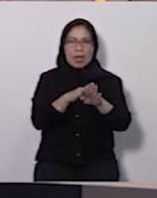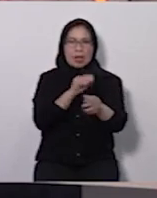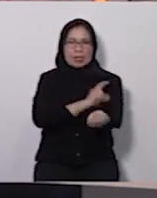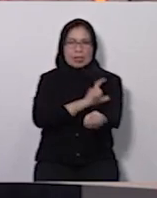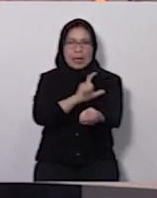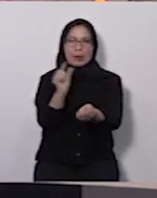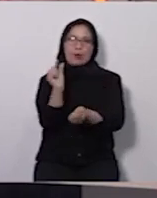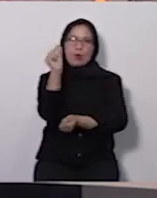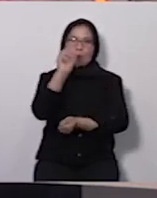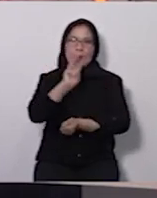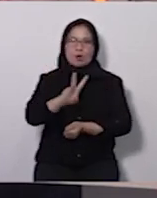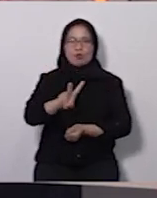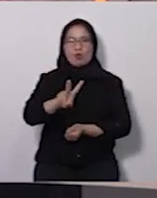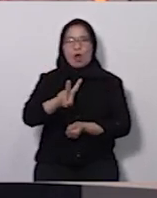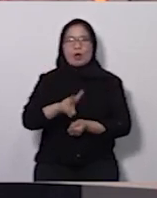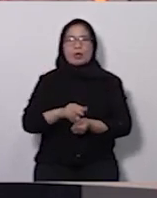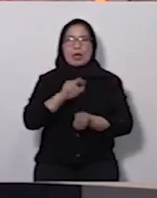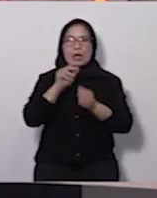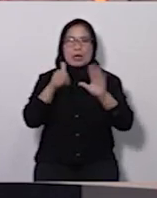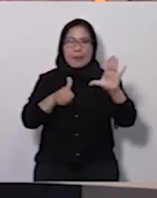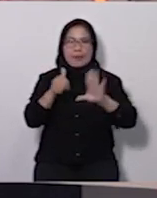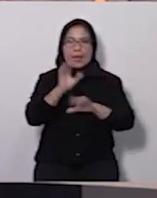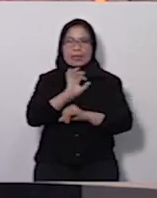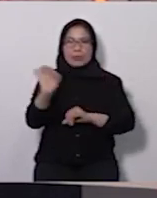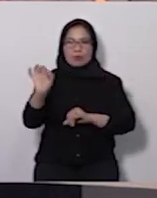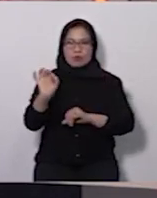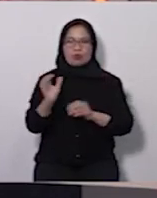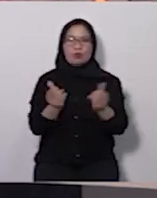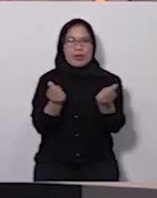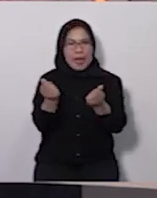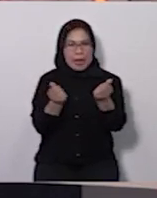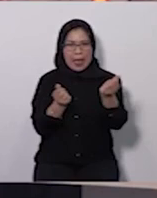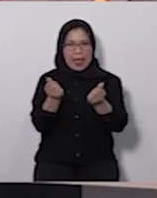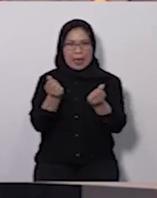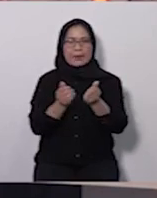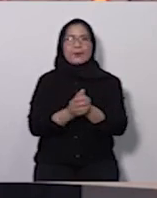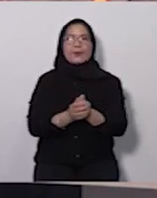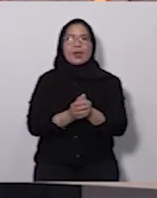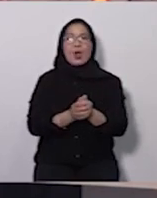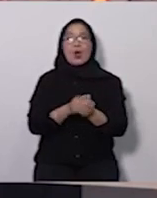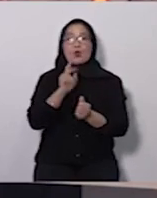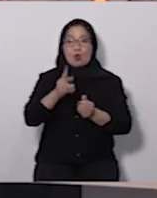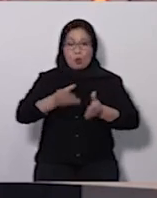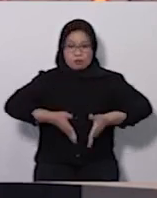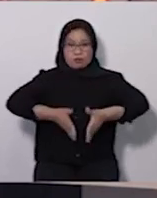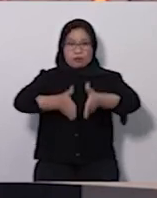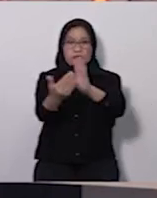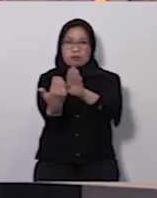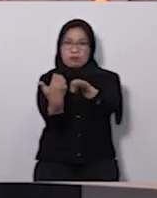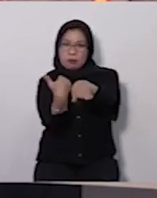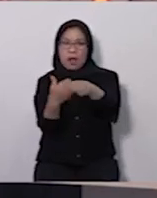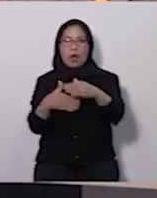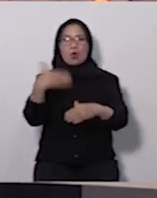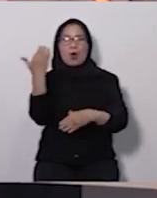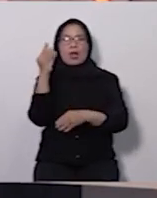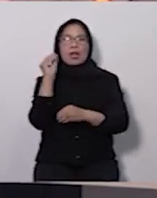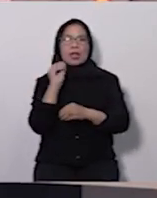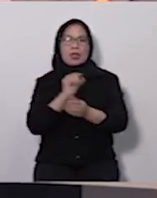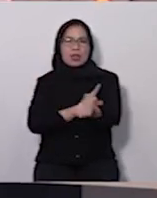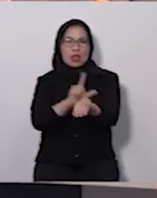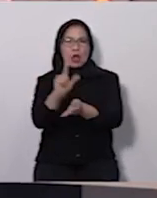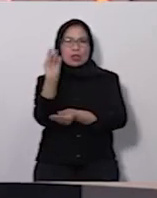Cikampek Utama 2 sebanyak 16 ribu kendaraan dua volume arus lalu lintas yang keluar Jakarta